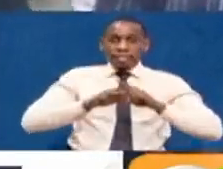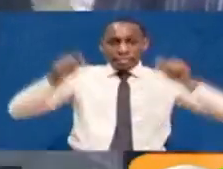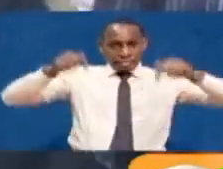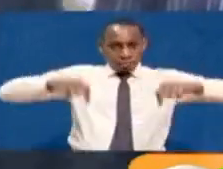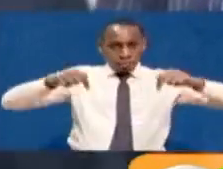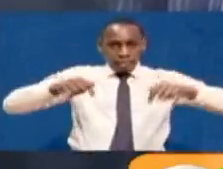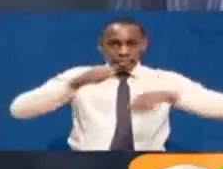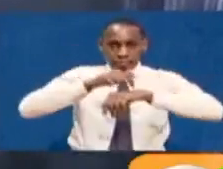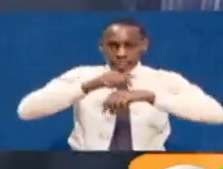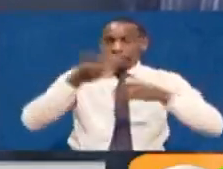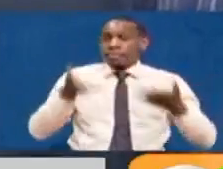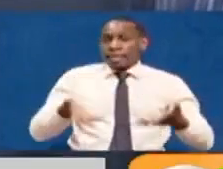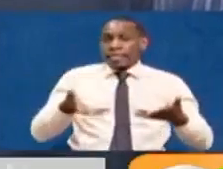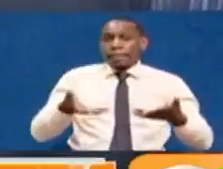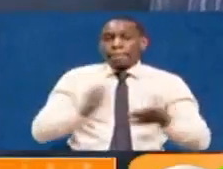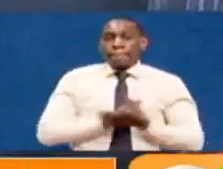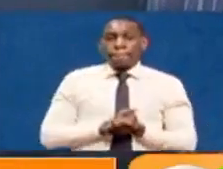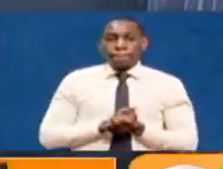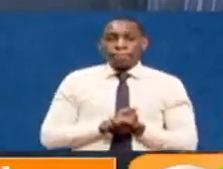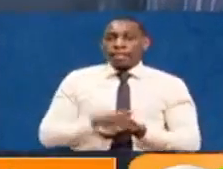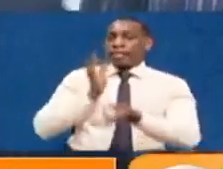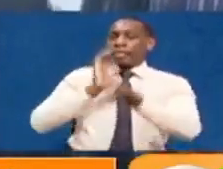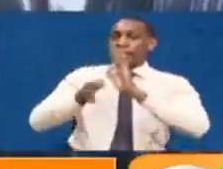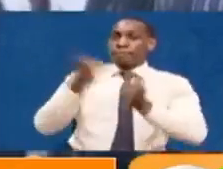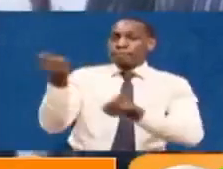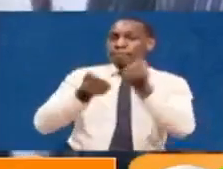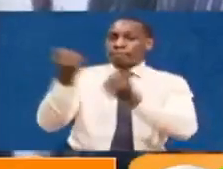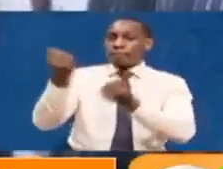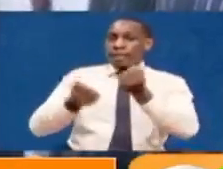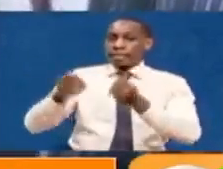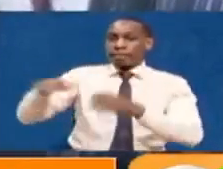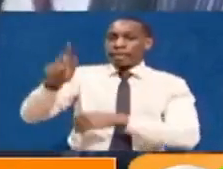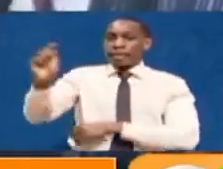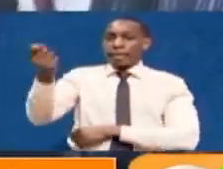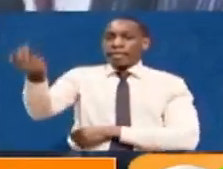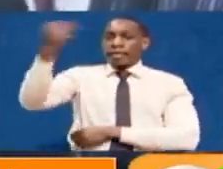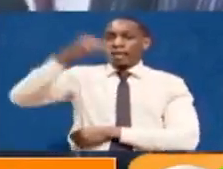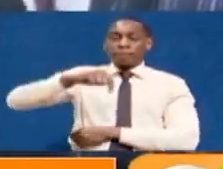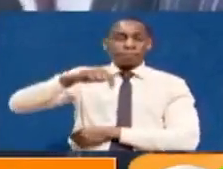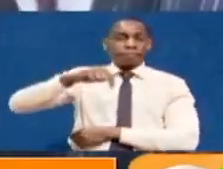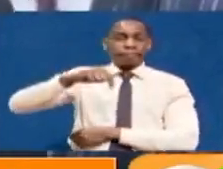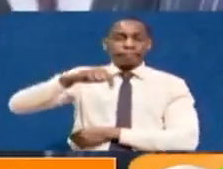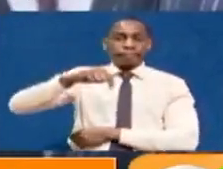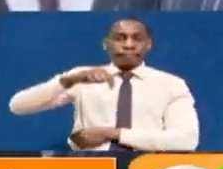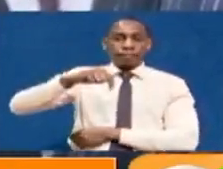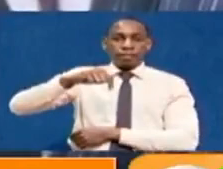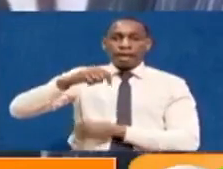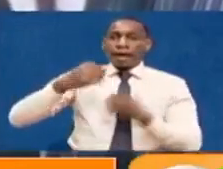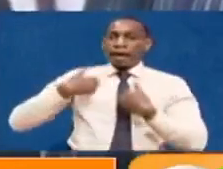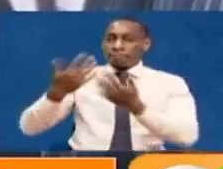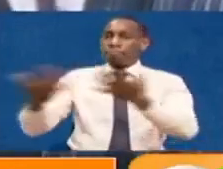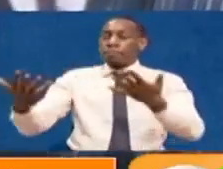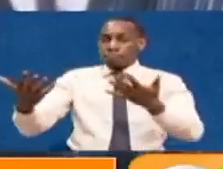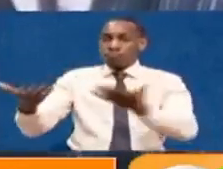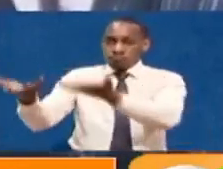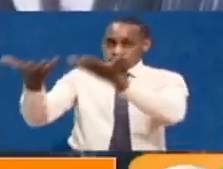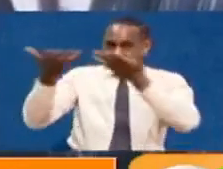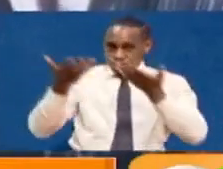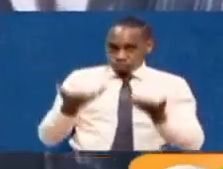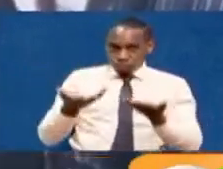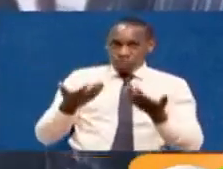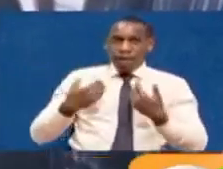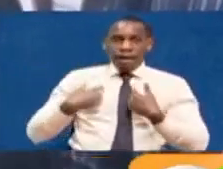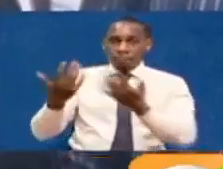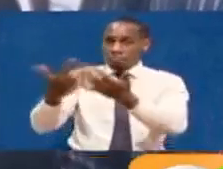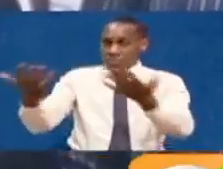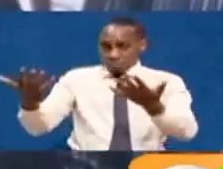leo, kwanzia sasa, muda huu. Kama kuna gari natoka upande wa Kenya, imebeba shehena,